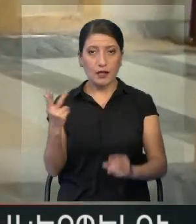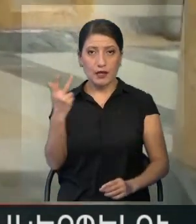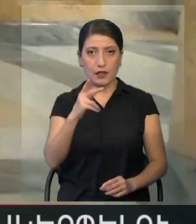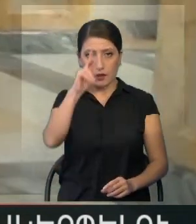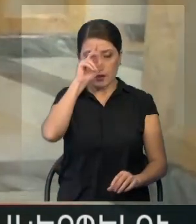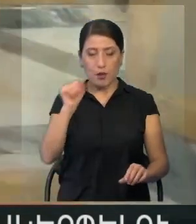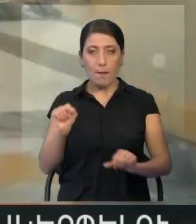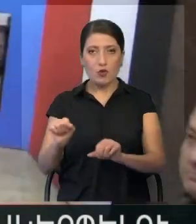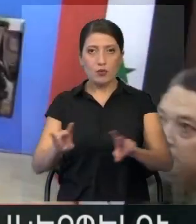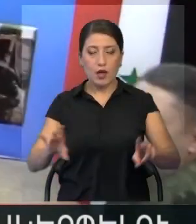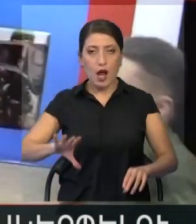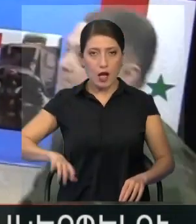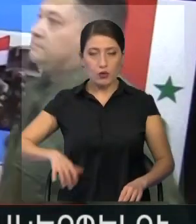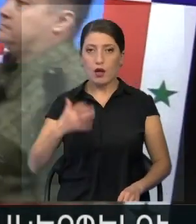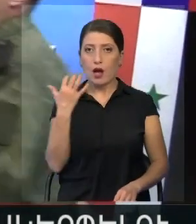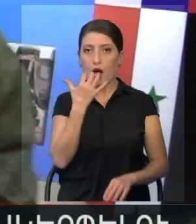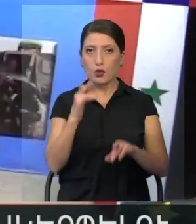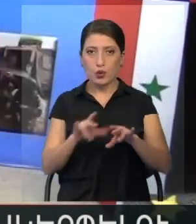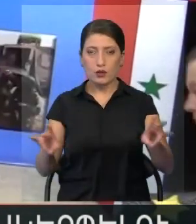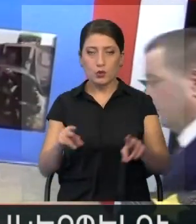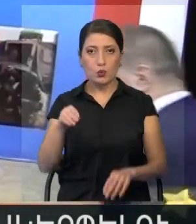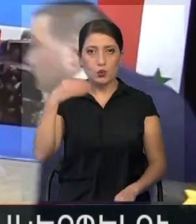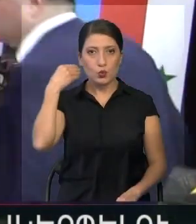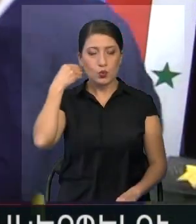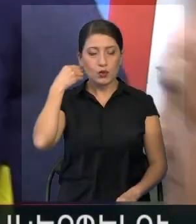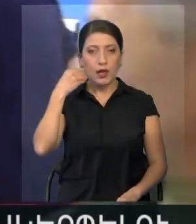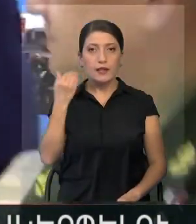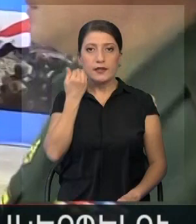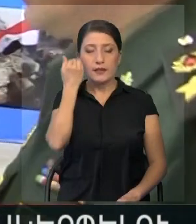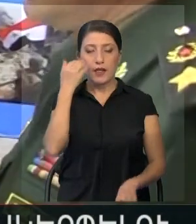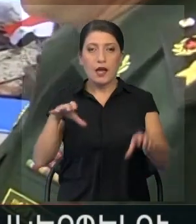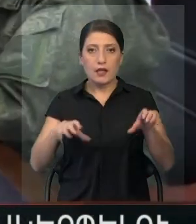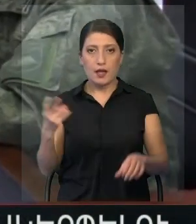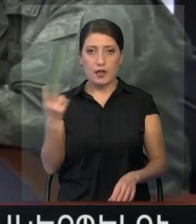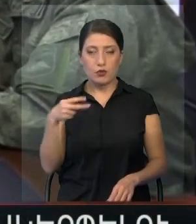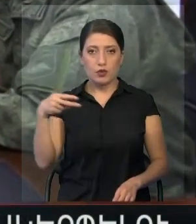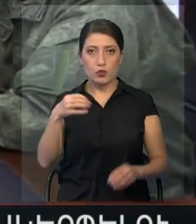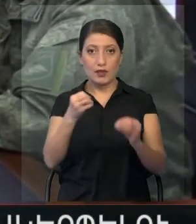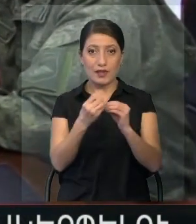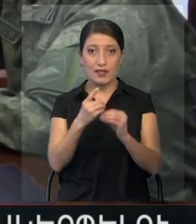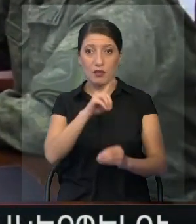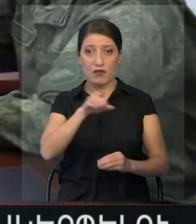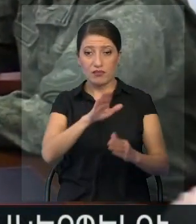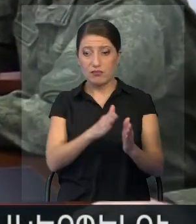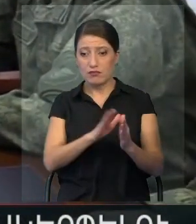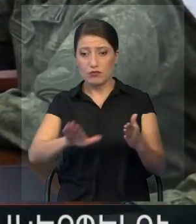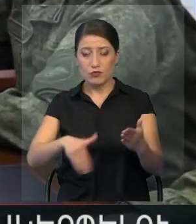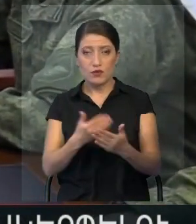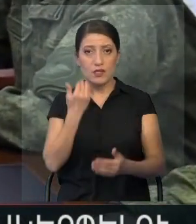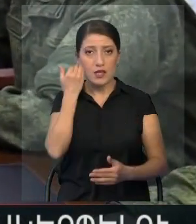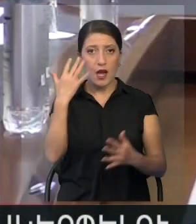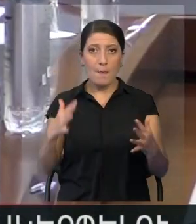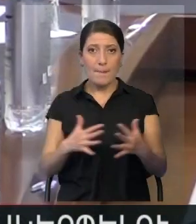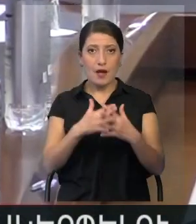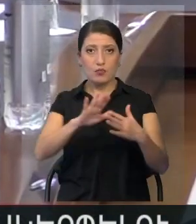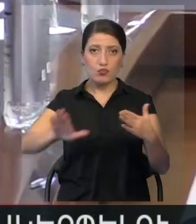պաշտպանության նախարարները, հետո արտգործնախարարները։ Էրդողանն ու Սիրիայի նախագահ Բաշար Ասադը 2011 թվականի Սիրիայի Իրական պատերազմի